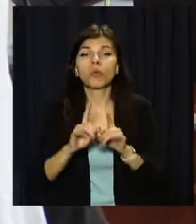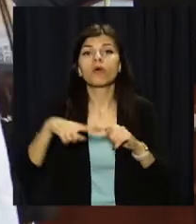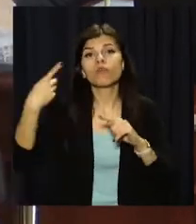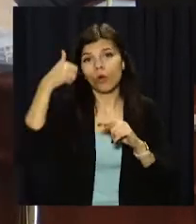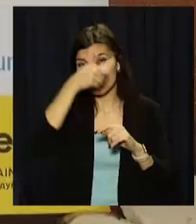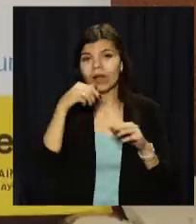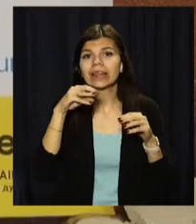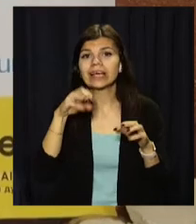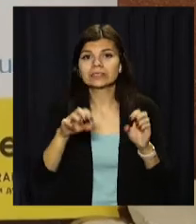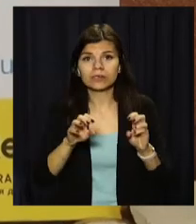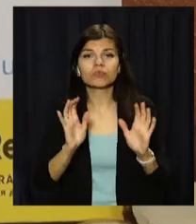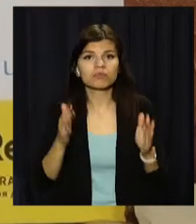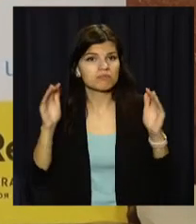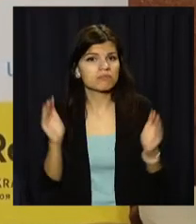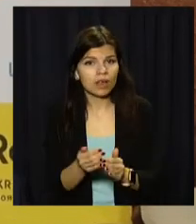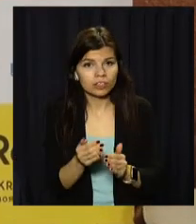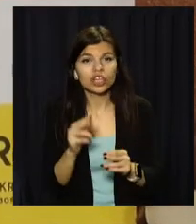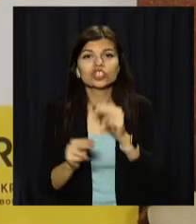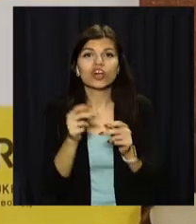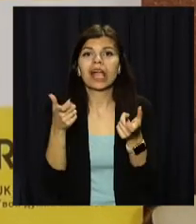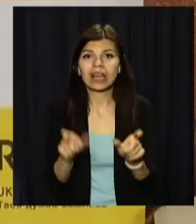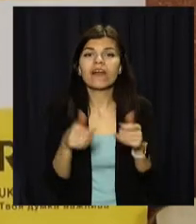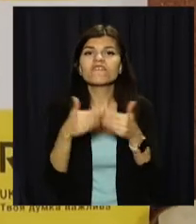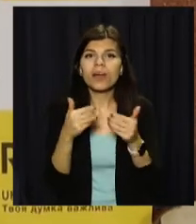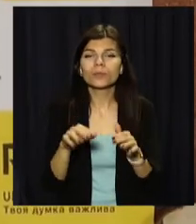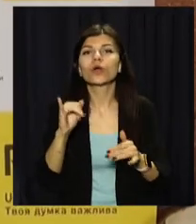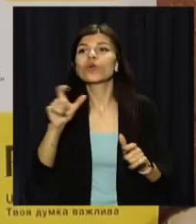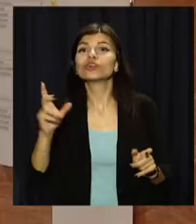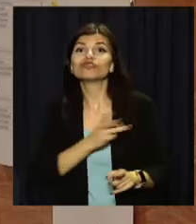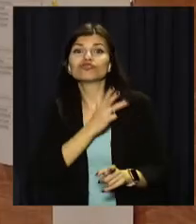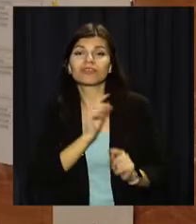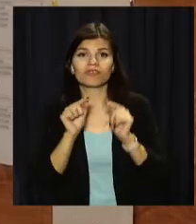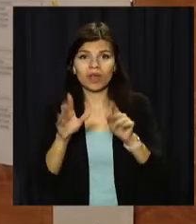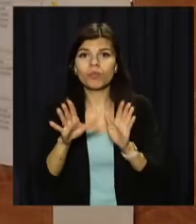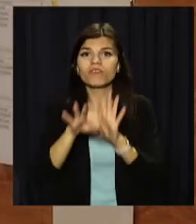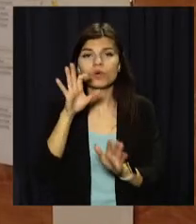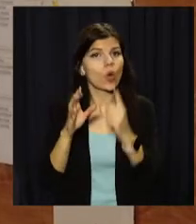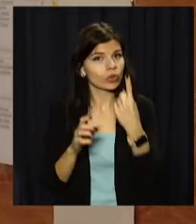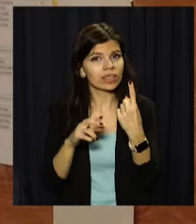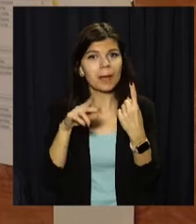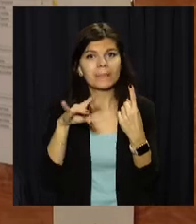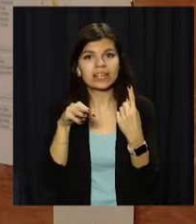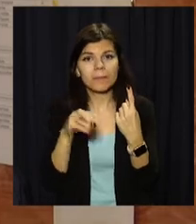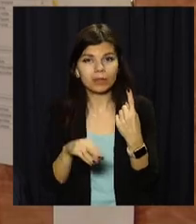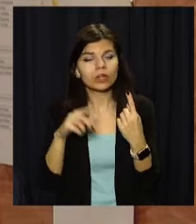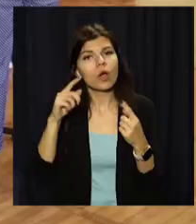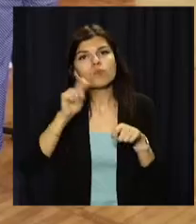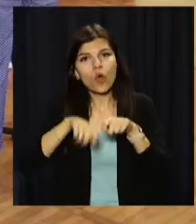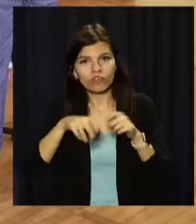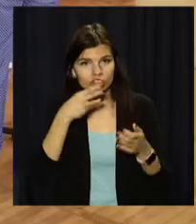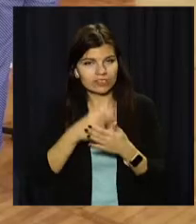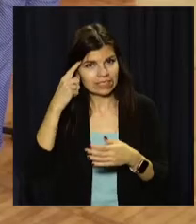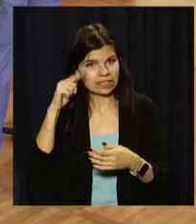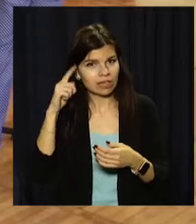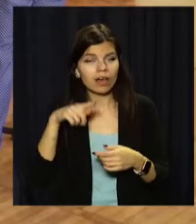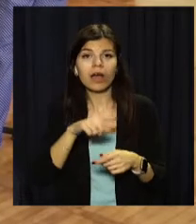кількість тестувань значно зменшиться. Через карантин випускники та абітурієнти зможуть обрати лише один предмет, щоб перевірити свої знання.